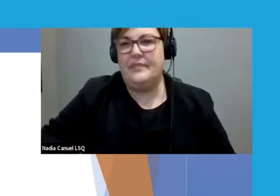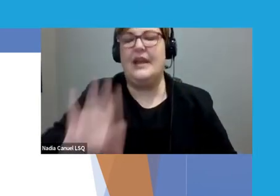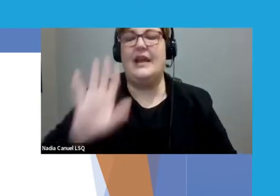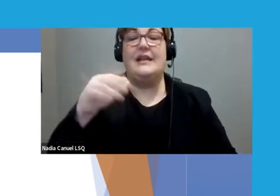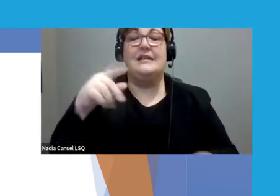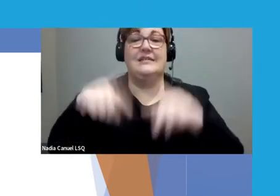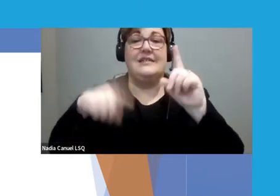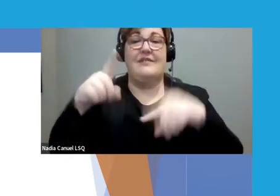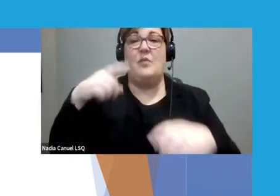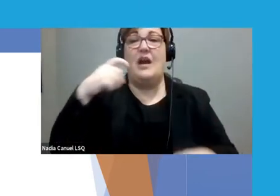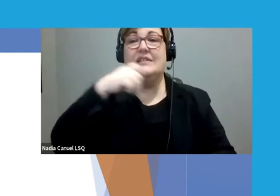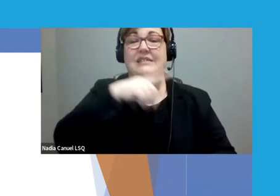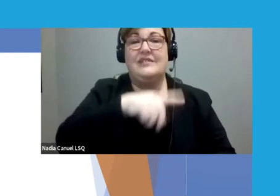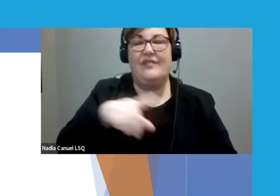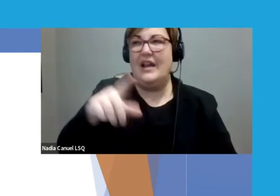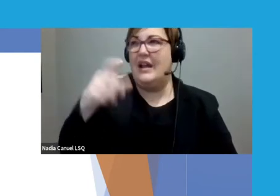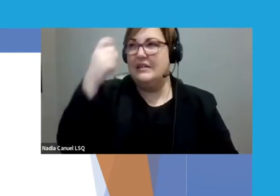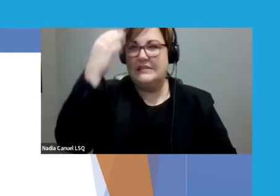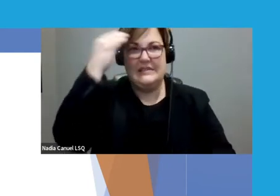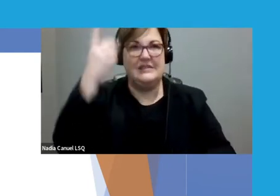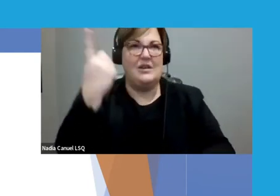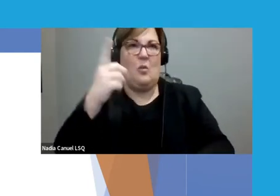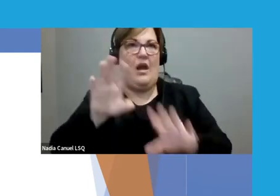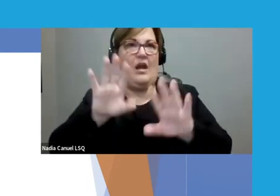difficilement saisissable.